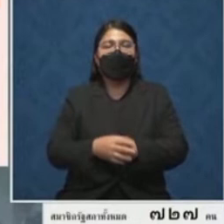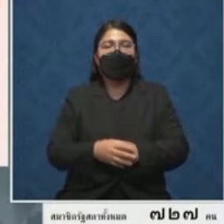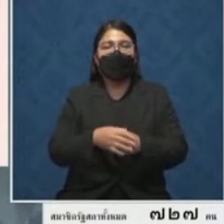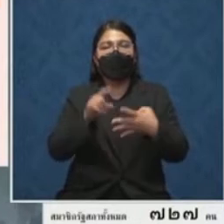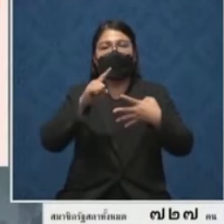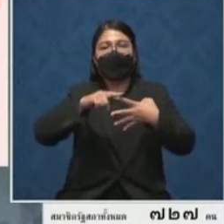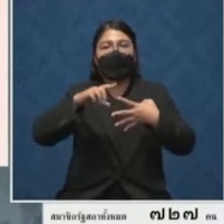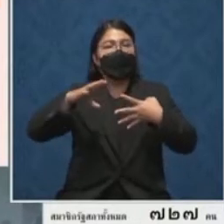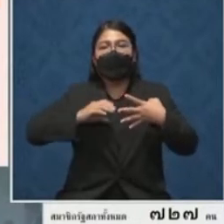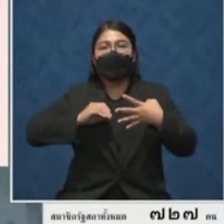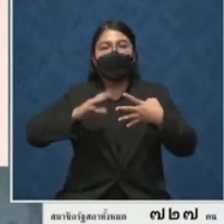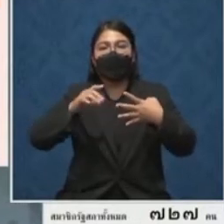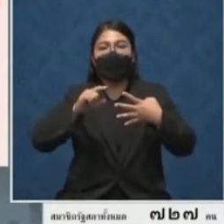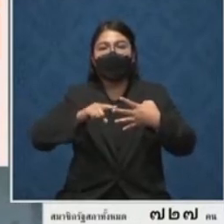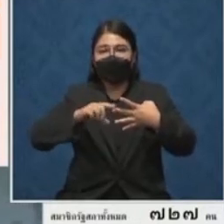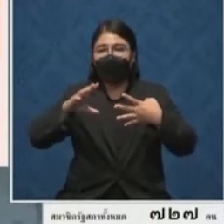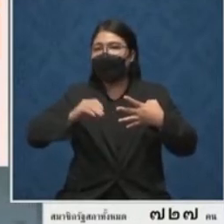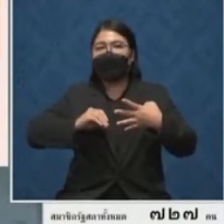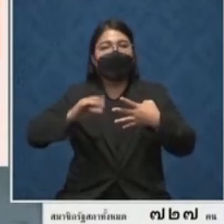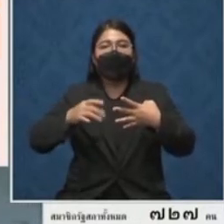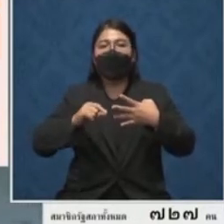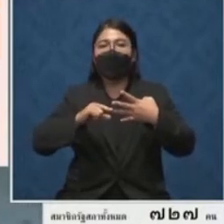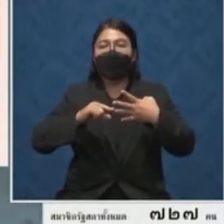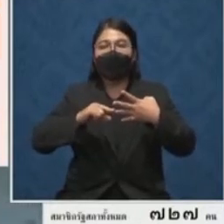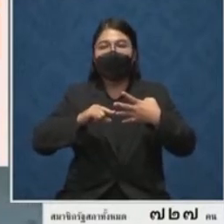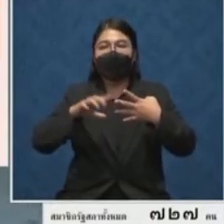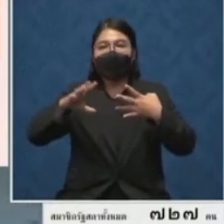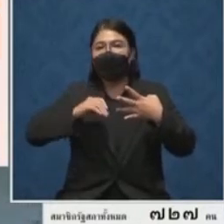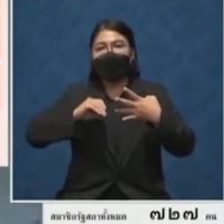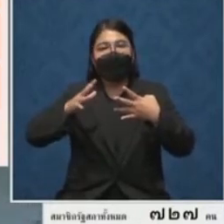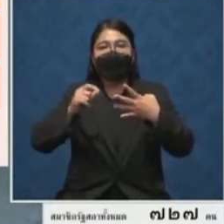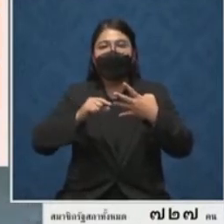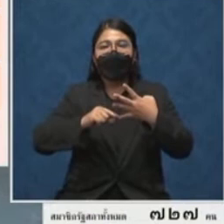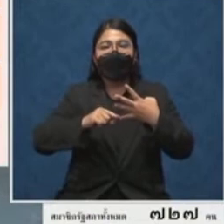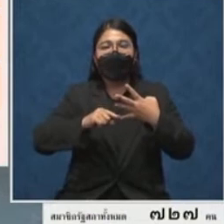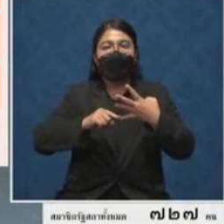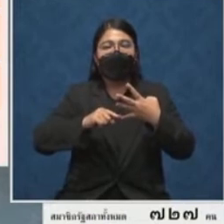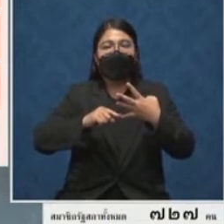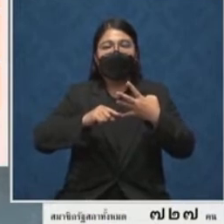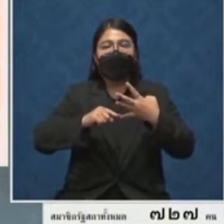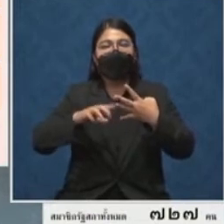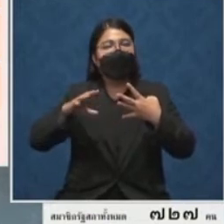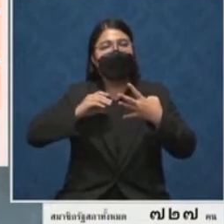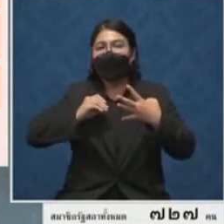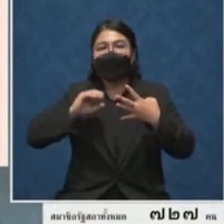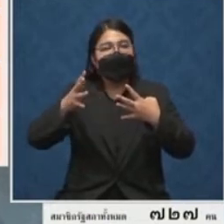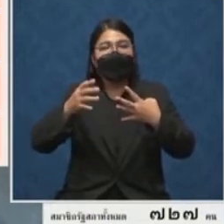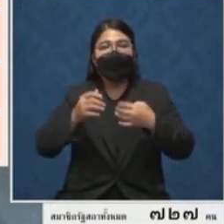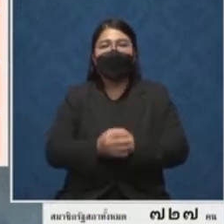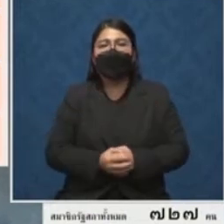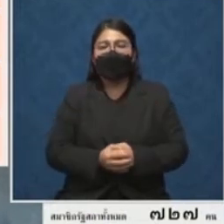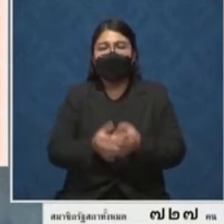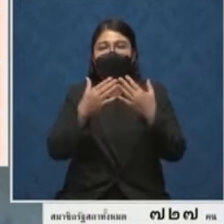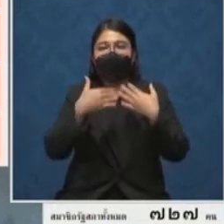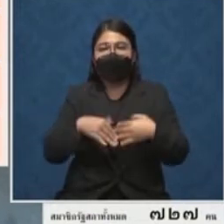การ3ไม่รับหลักการและ4ไม่รับหลักการค่ะ 318นายปิย